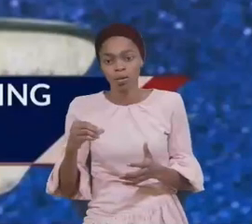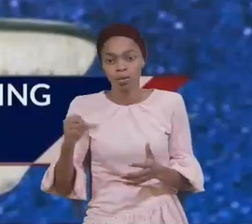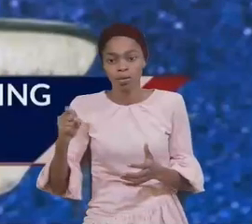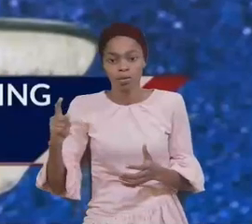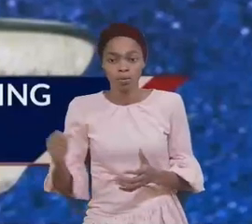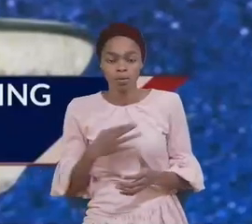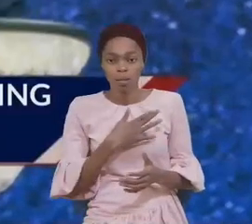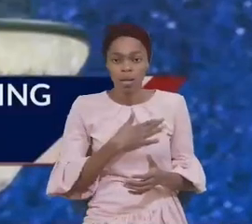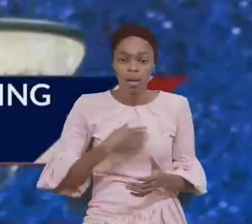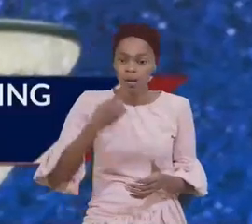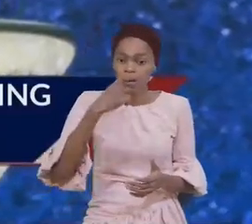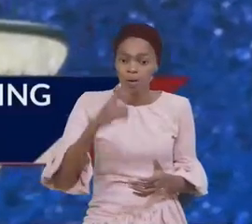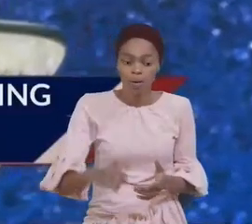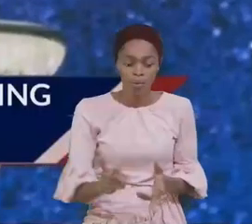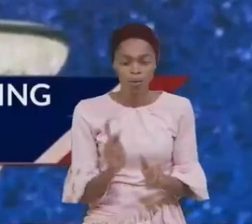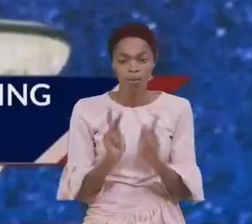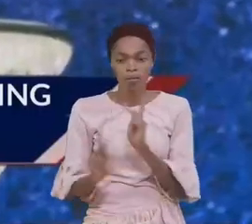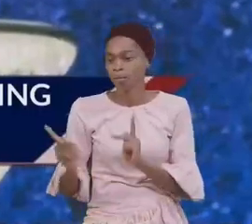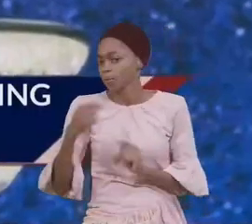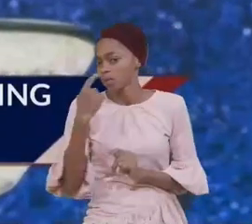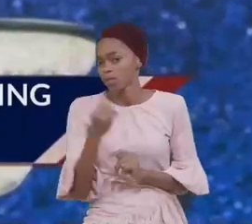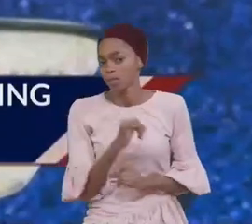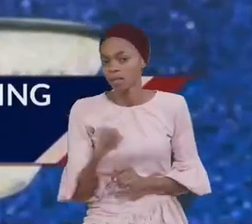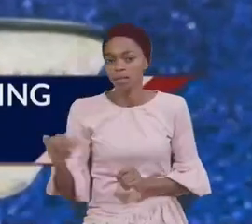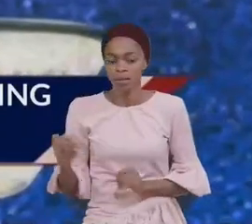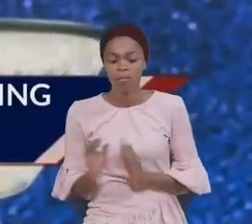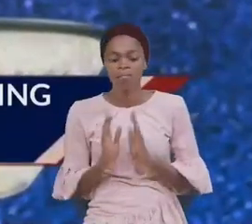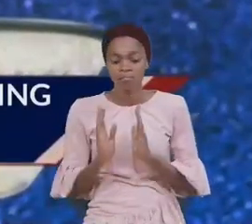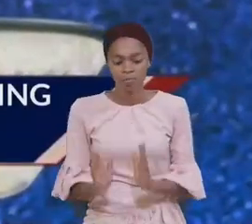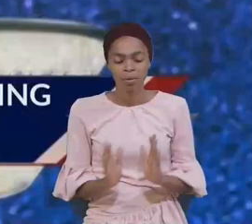vous commanderez au peuple.